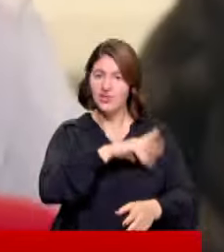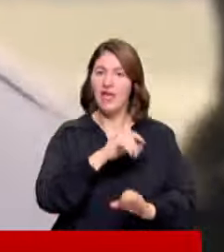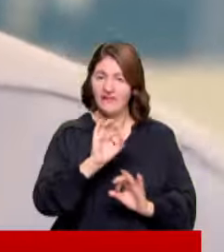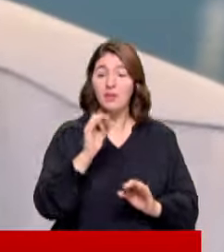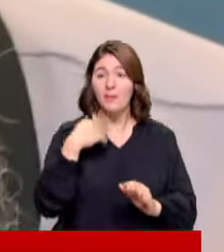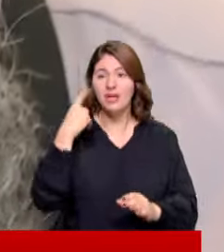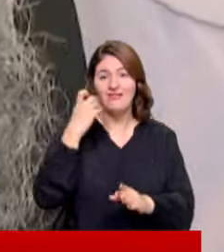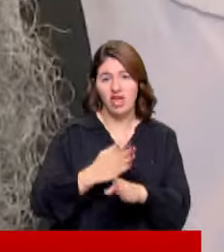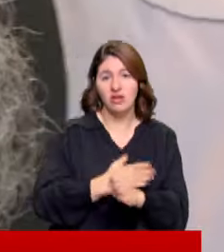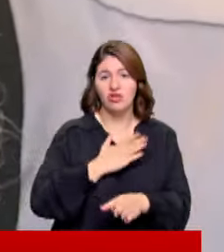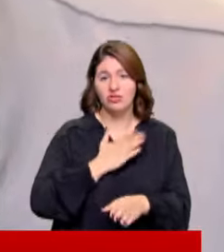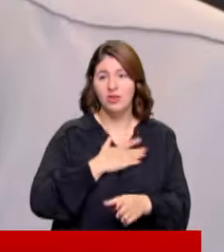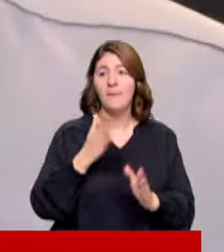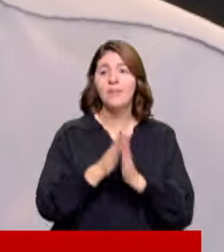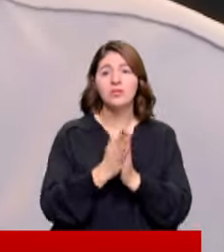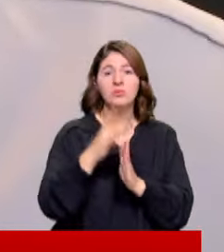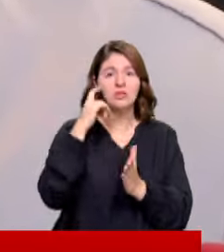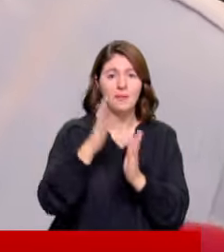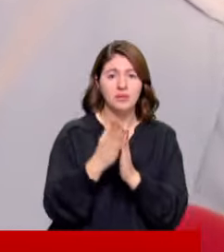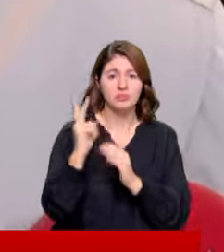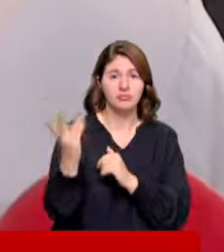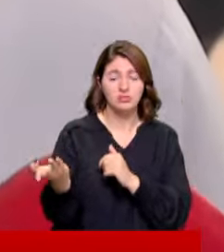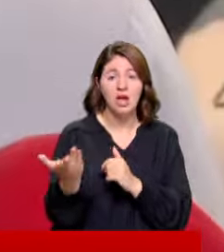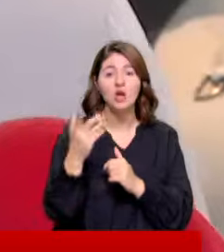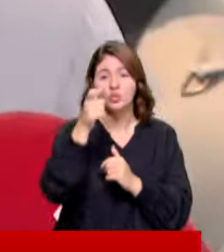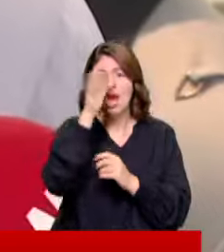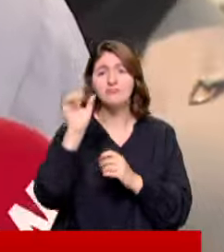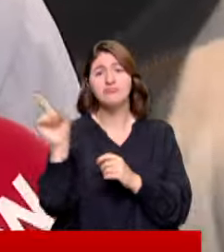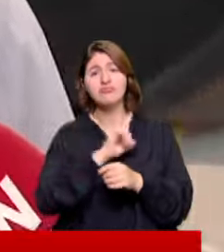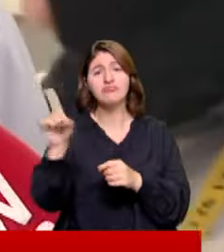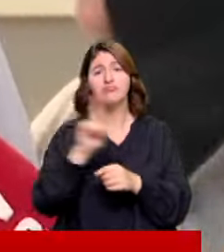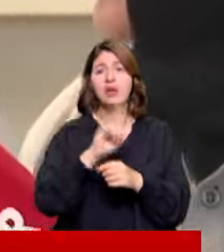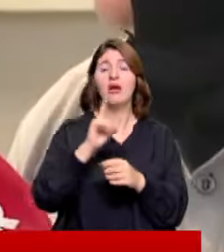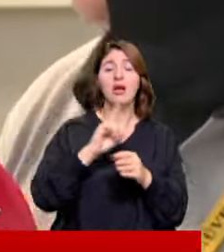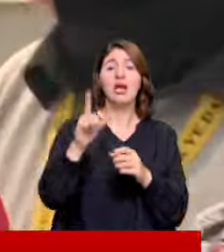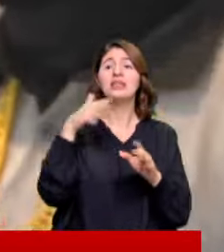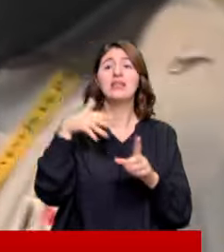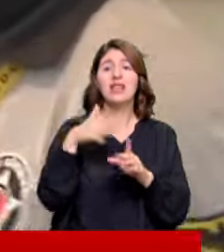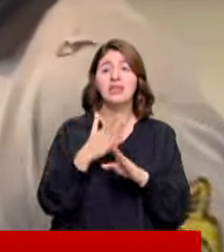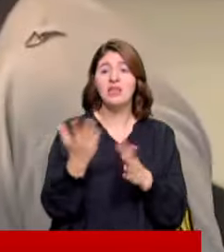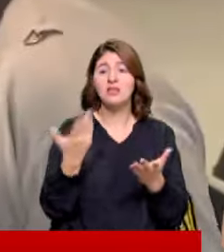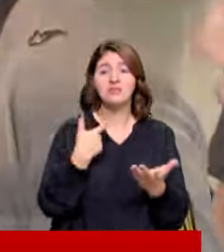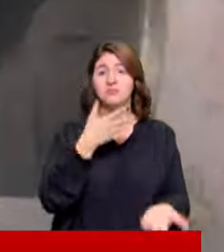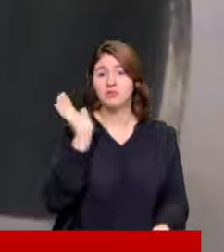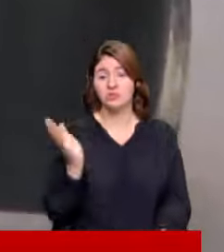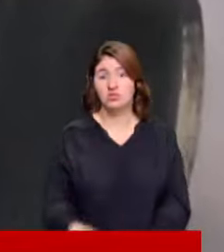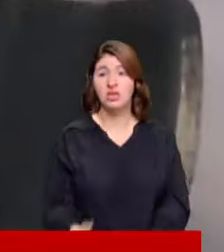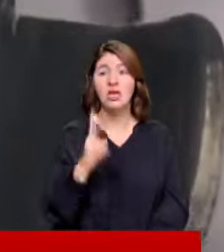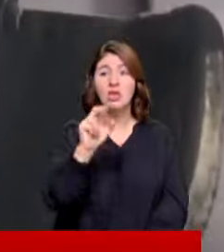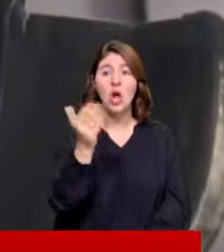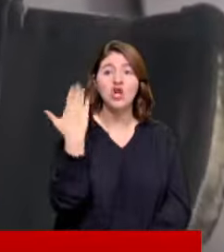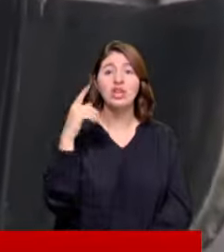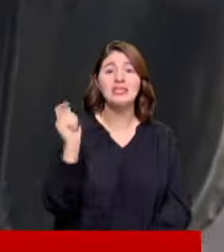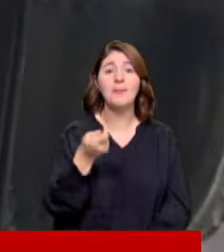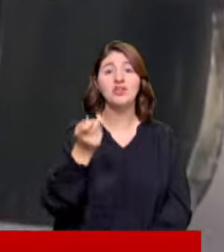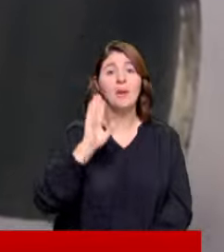İsrail vatandaşıyız. Pasaportumuz da İsrail pasaportu. Türkiye'ye çok sık gelip gidiyoruz. Saldırının sebebini henüz bilmiyoruz. 2 gün önce